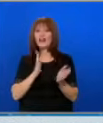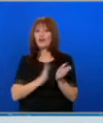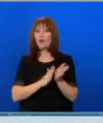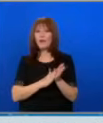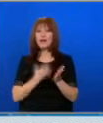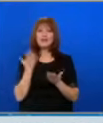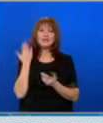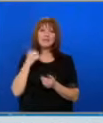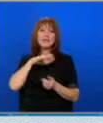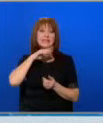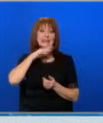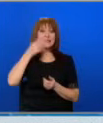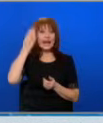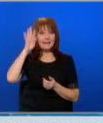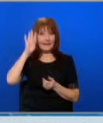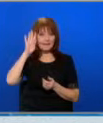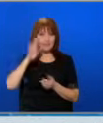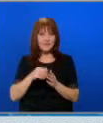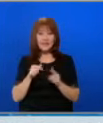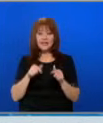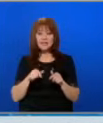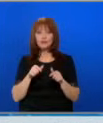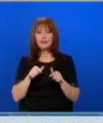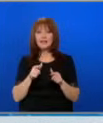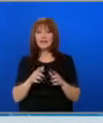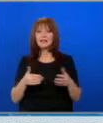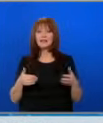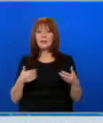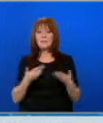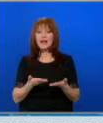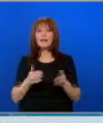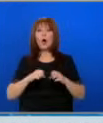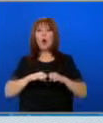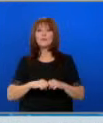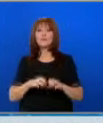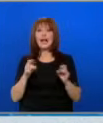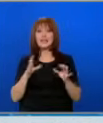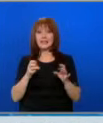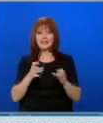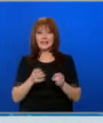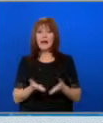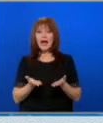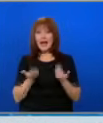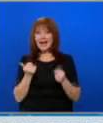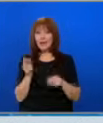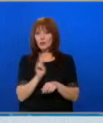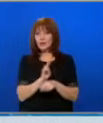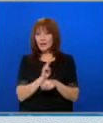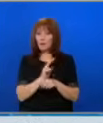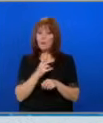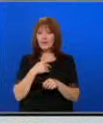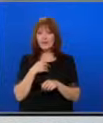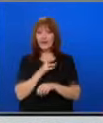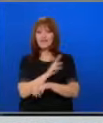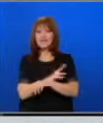днес протестираха пред община Средец. В ранния следобед обаче областната администрация публикува документацията. Ето всички